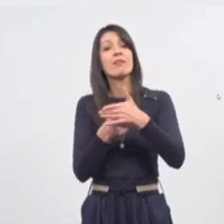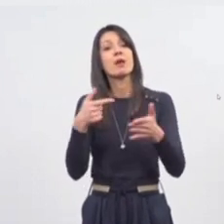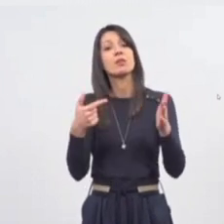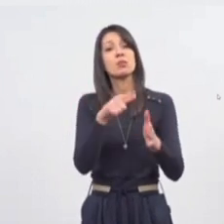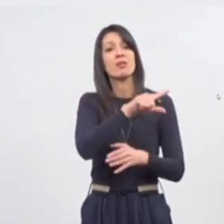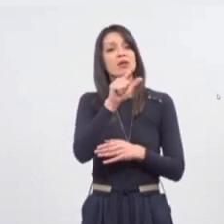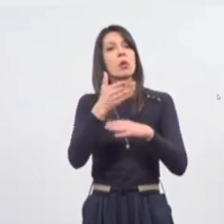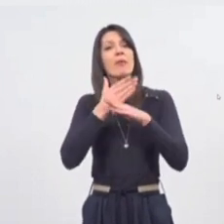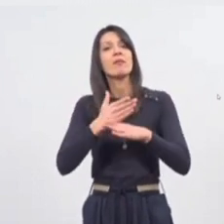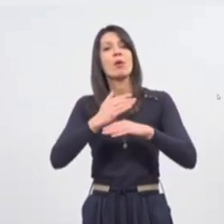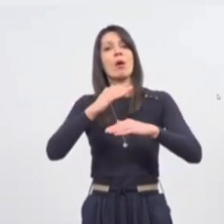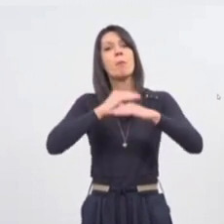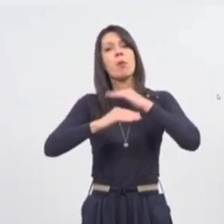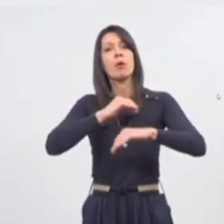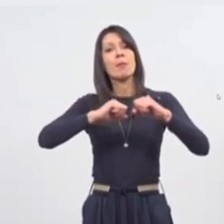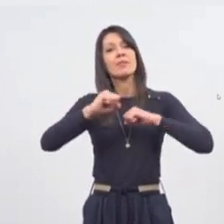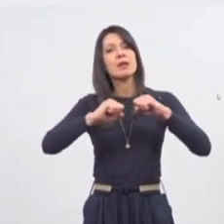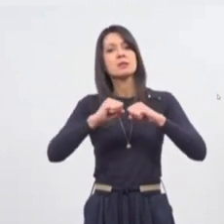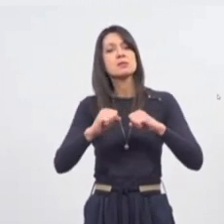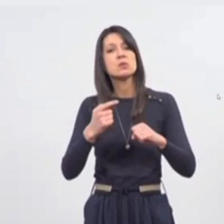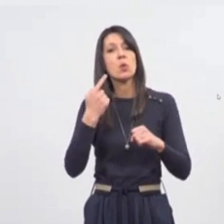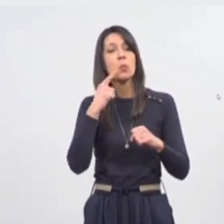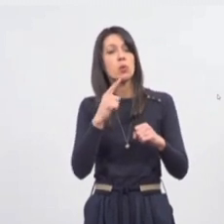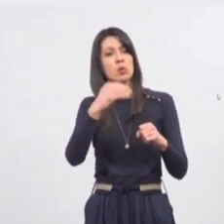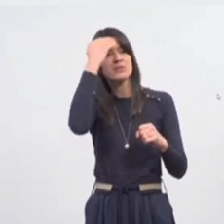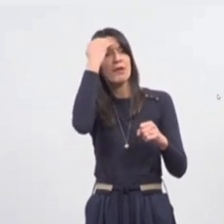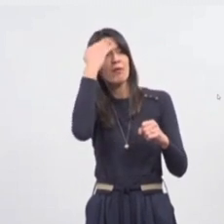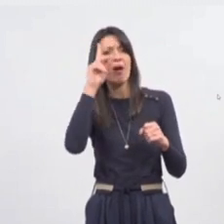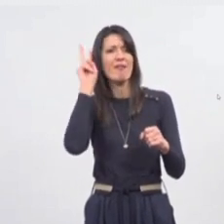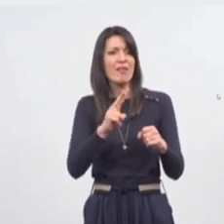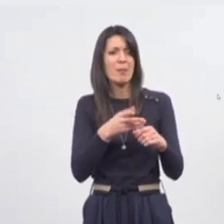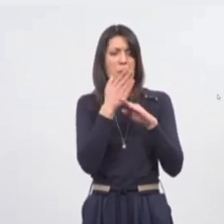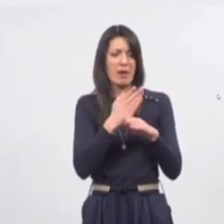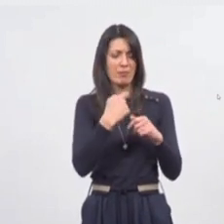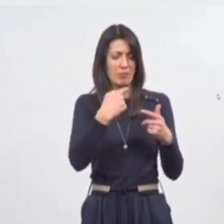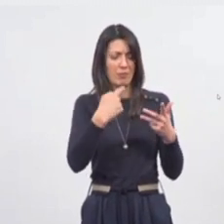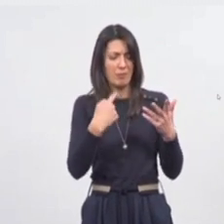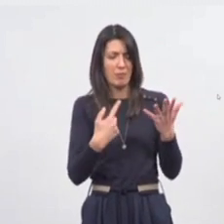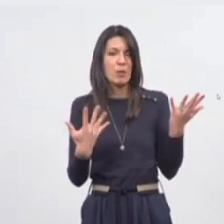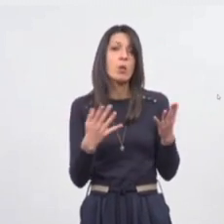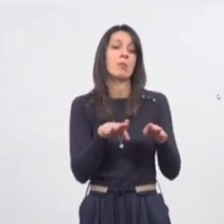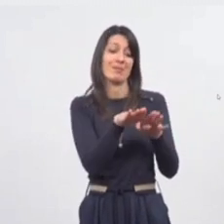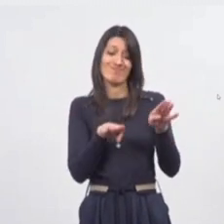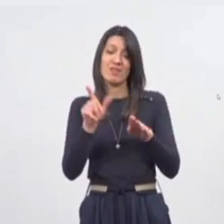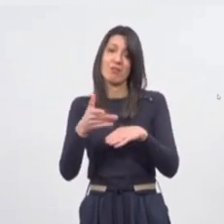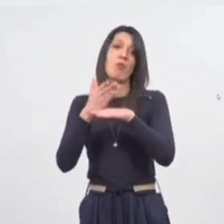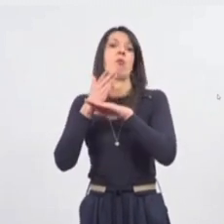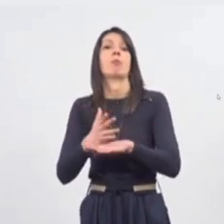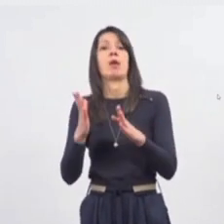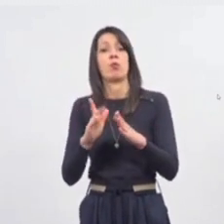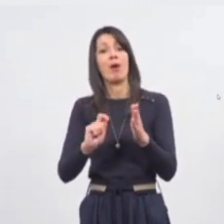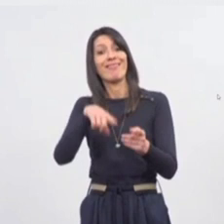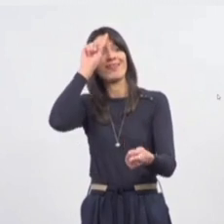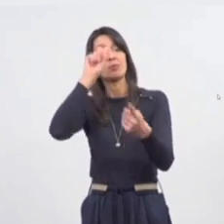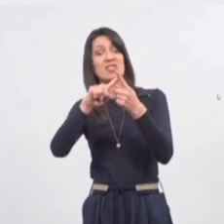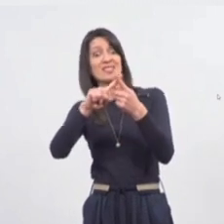plan d'action pour les mesures, pour faire l'éventail, ça veut dire que tout de suite après, nous devons aussi être prêts à aller au-delà. Ça ne peut